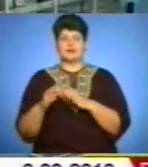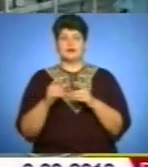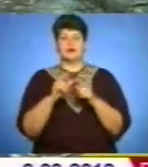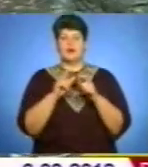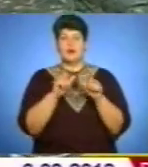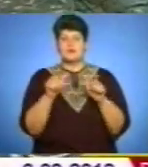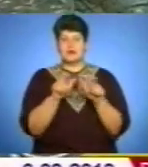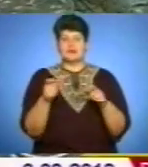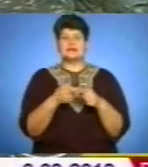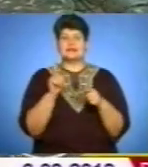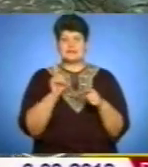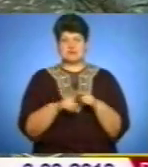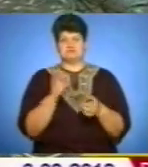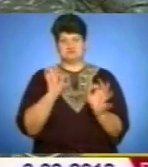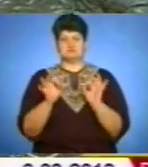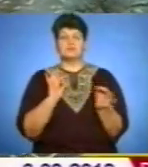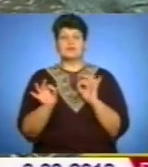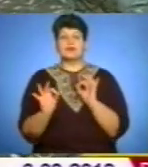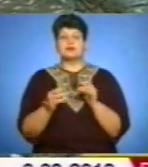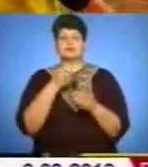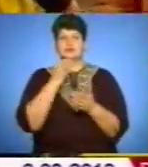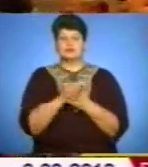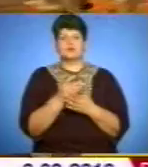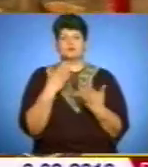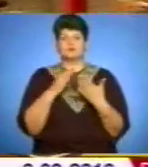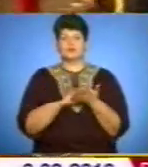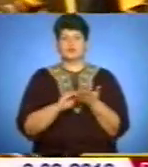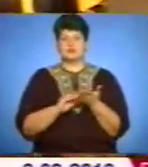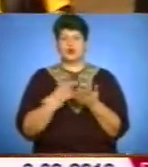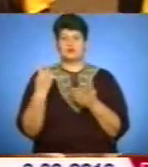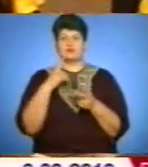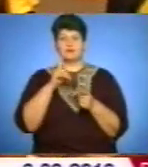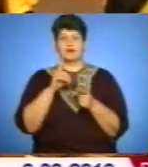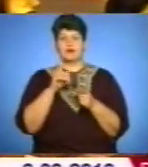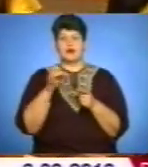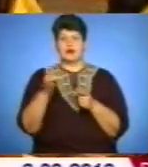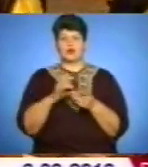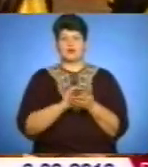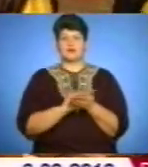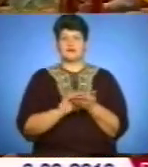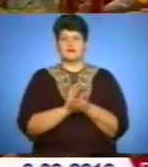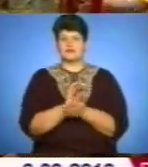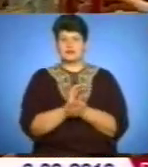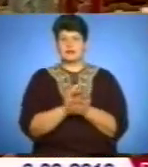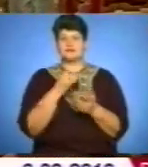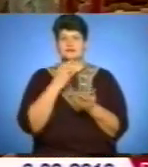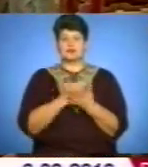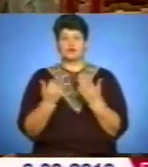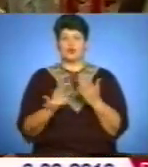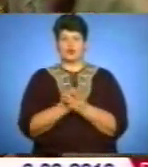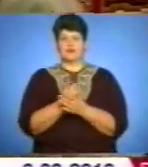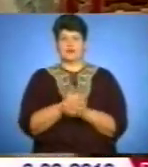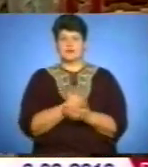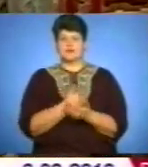Завдяки інвестиціям це реально. Він поспілкувався із журналістами обласних і районних видань. Розповів про нові соціальні ініціативи